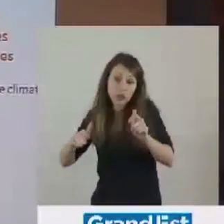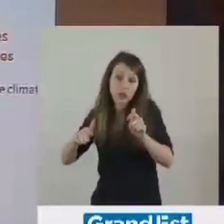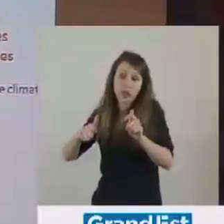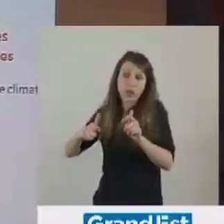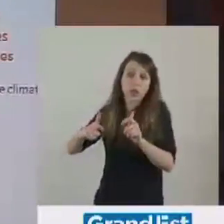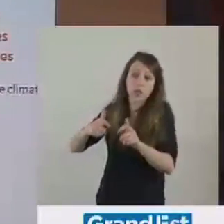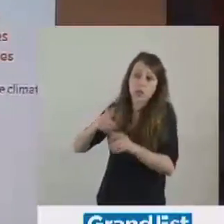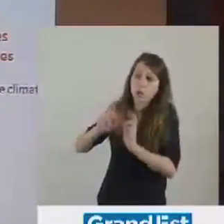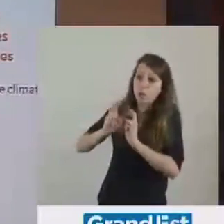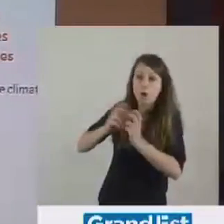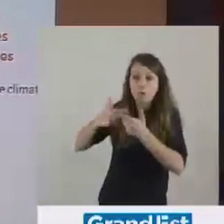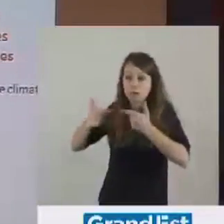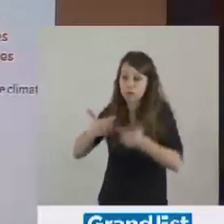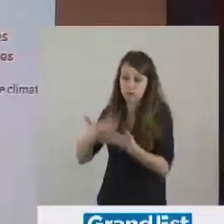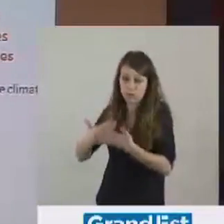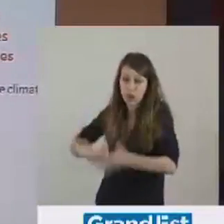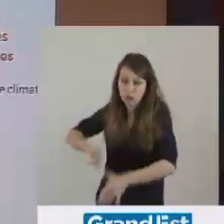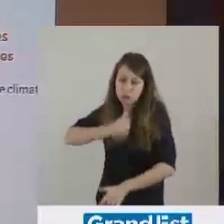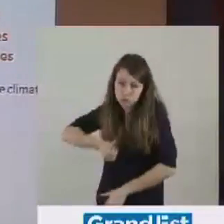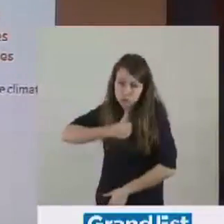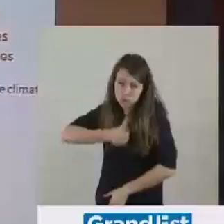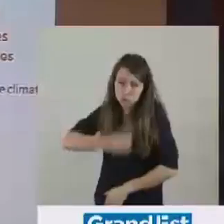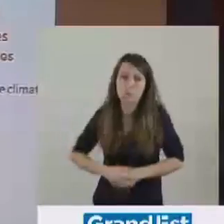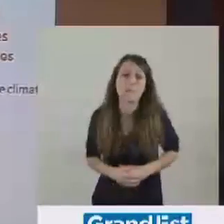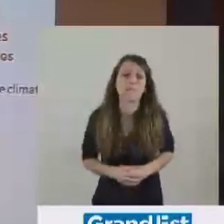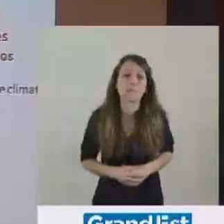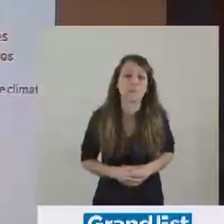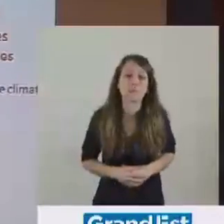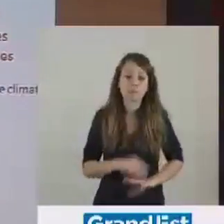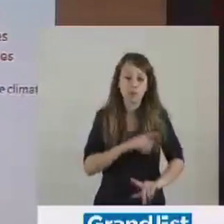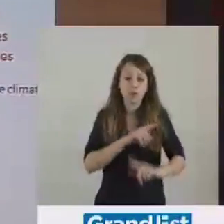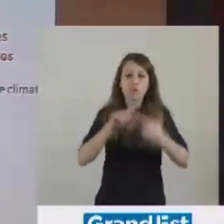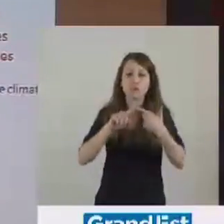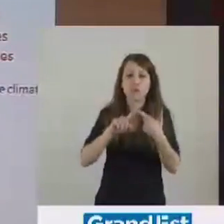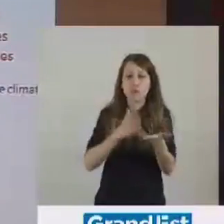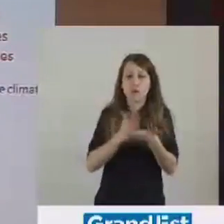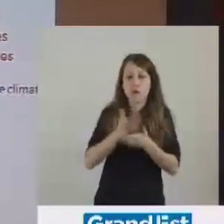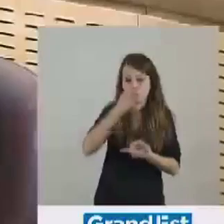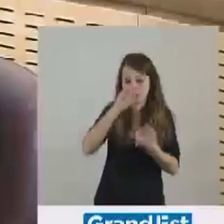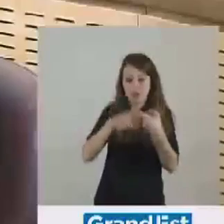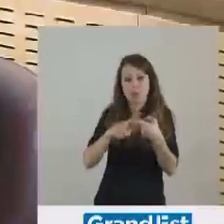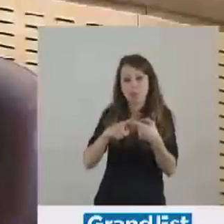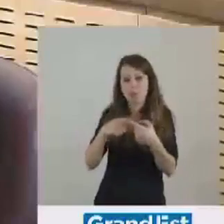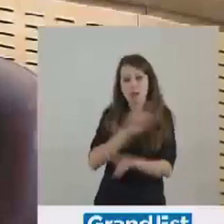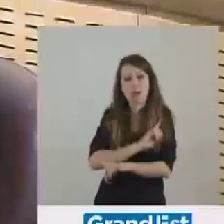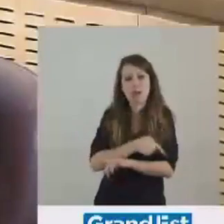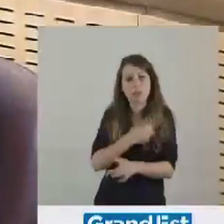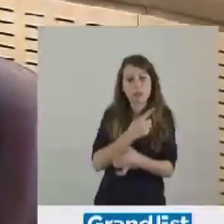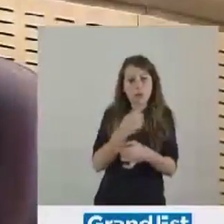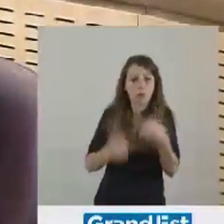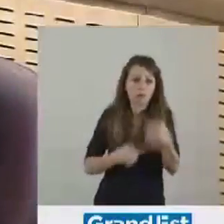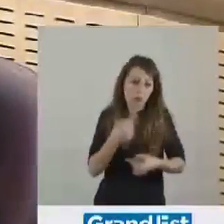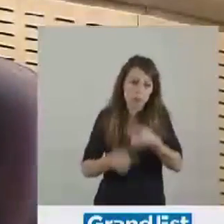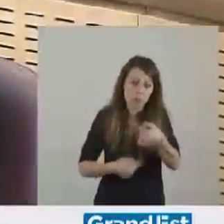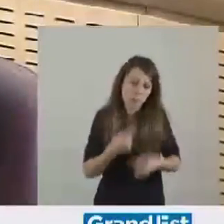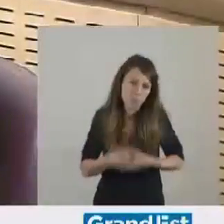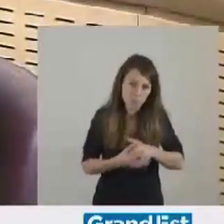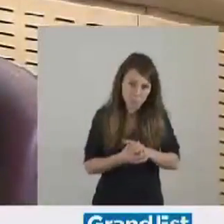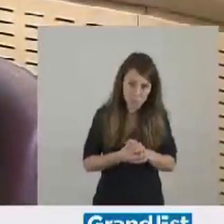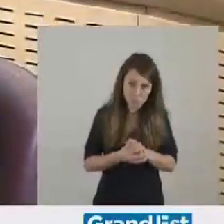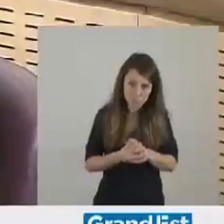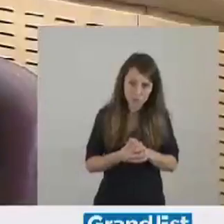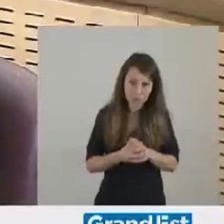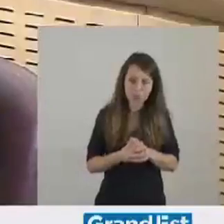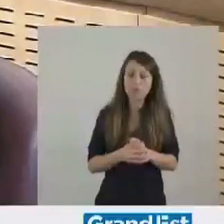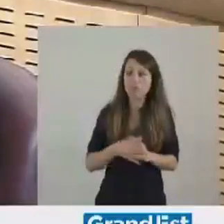énergivores. Le deuxième axe concerne le développement des énergies renouvelables. Alors, effectivement, nous avons la chance d'avoir